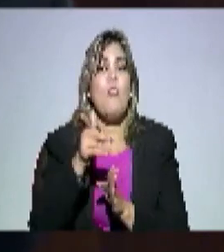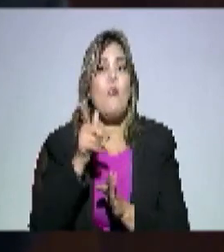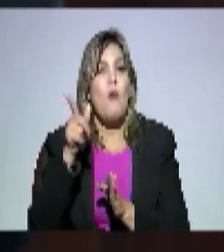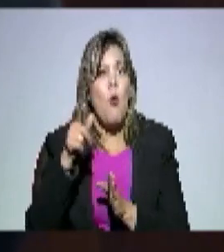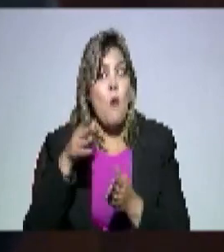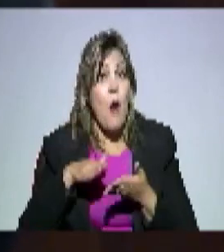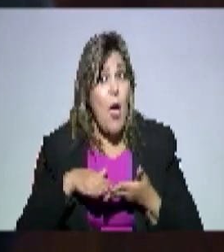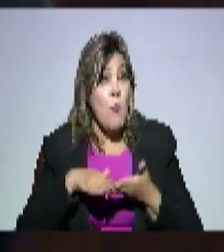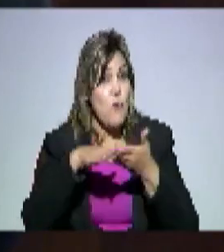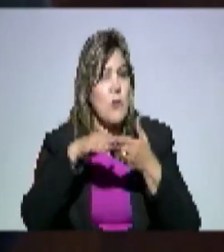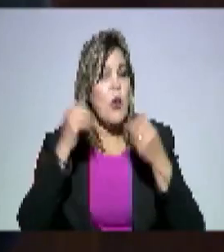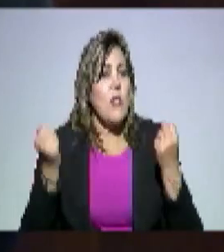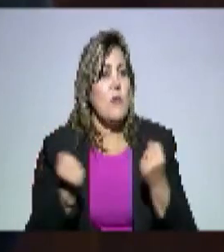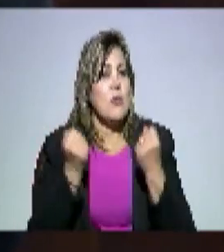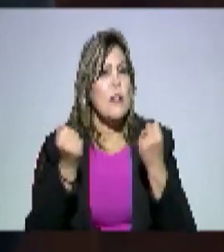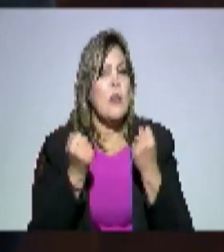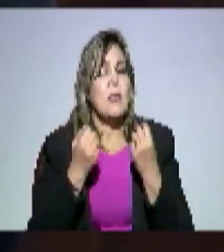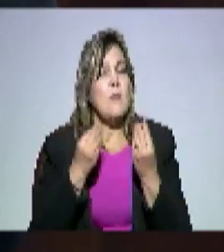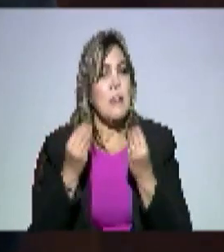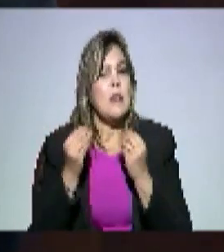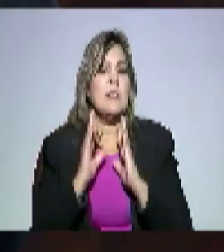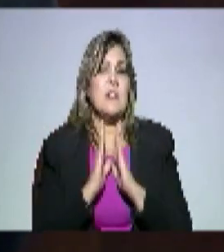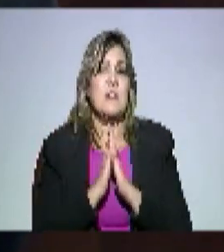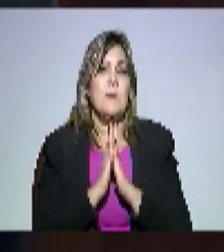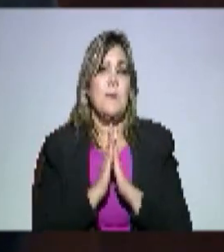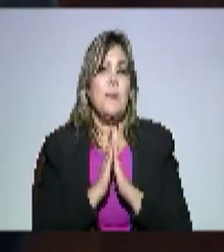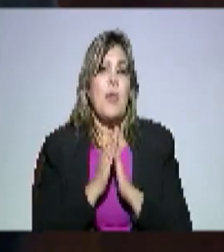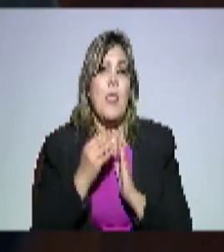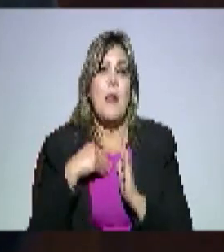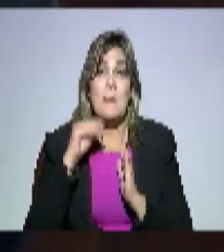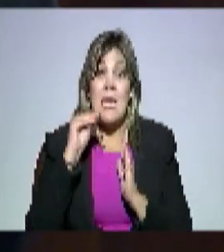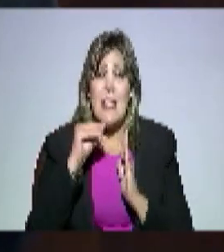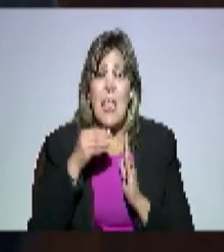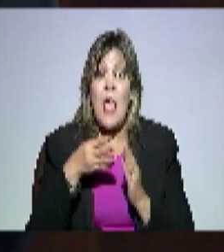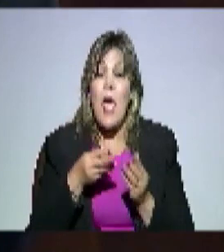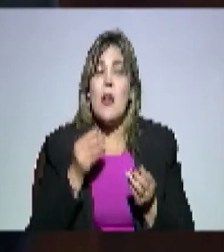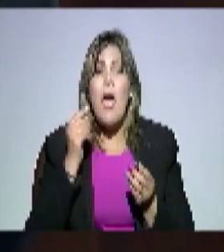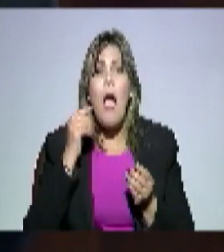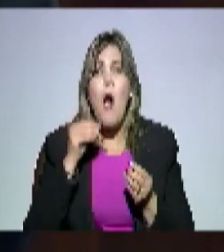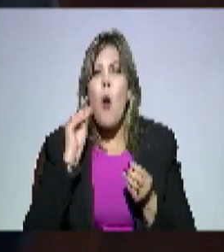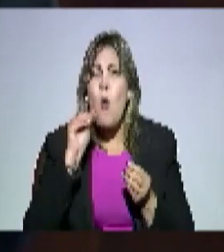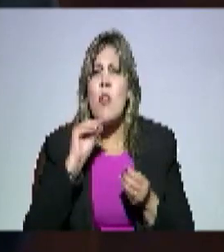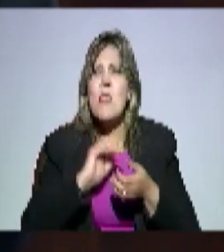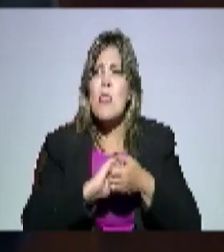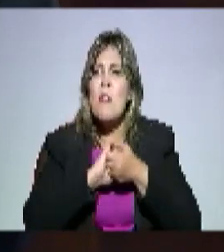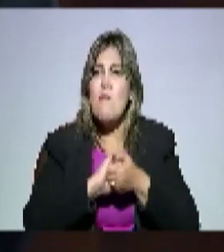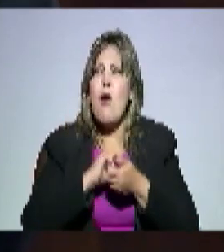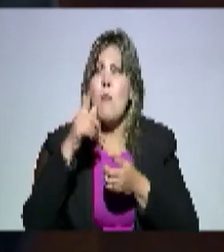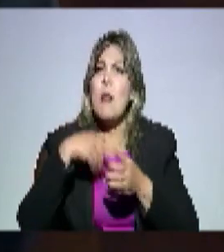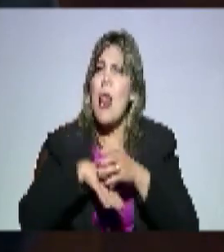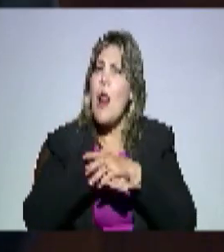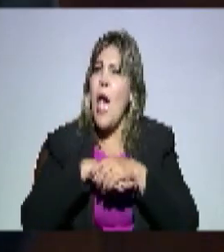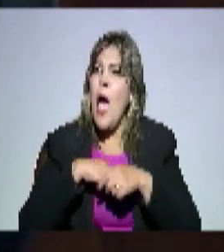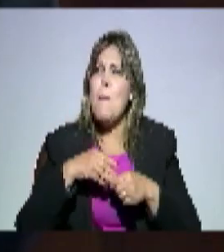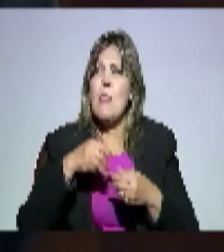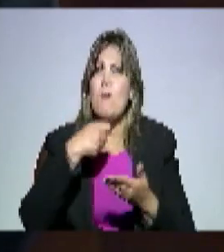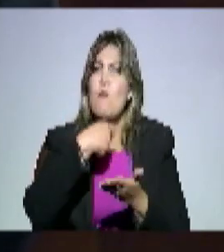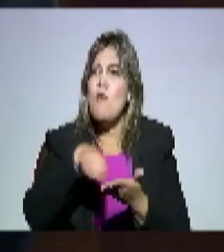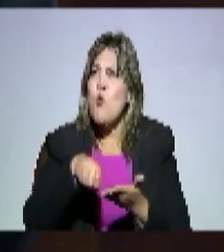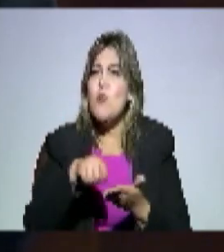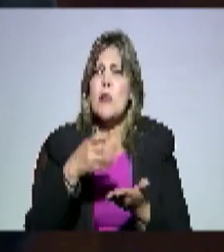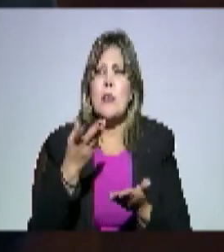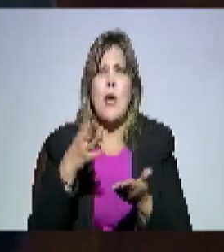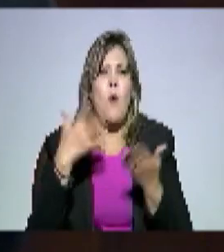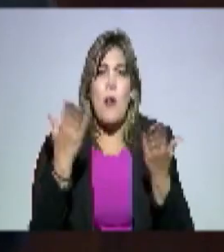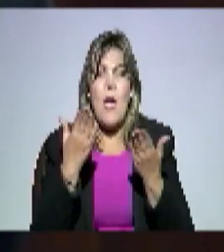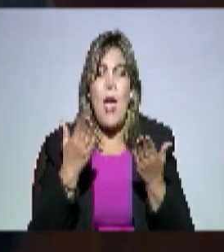تداريب عشان الموضوع دوت اما ان انا قدمت ندر ومش ناسياه هدي الاول النصيحه وبعد كده اقول